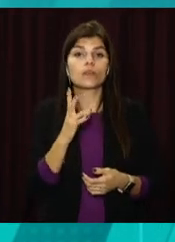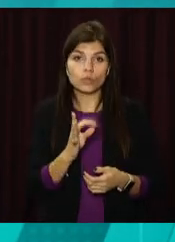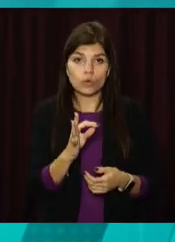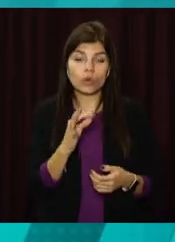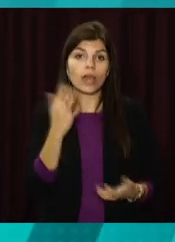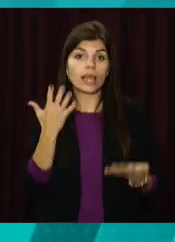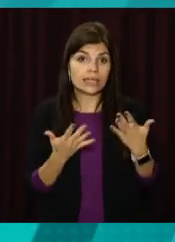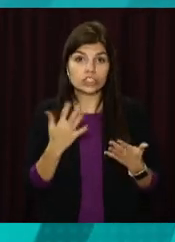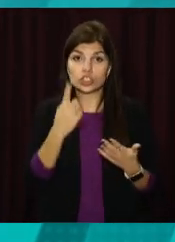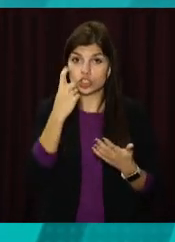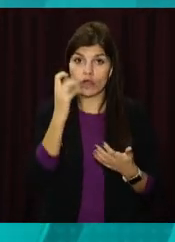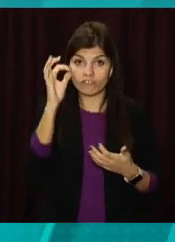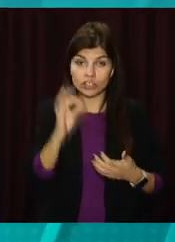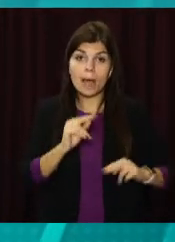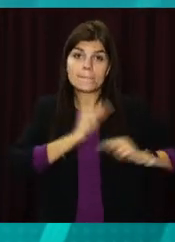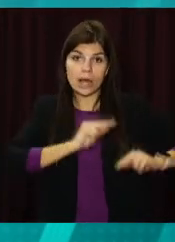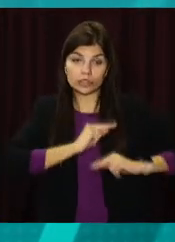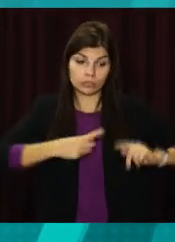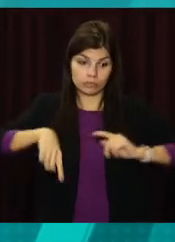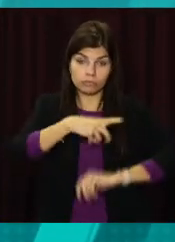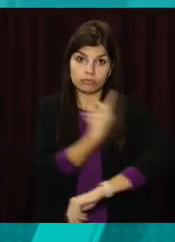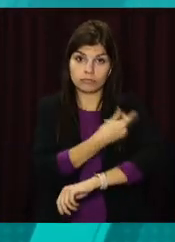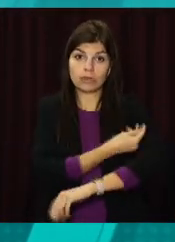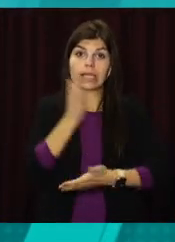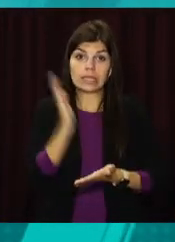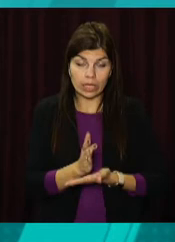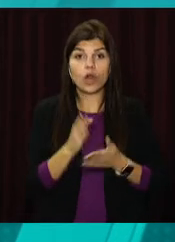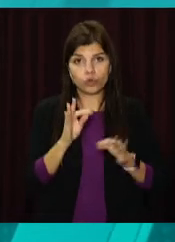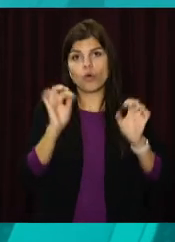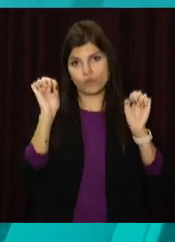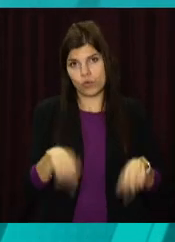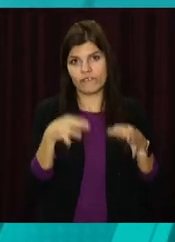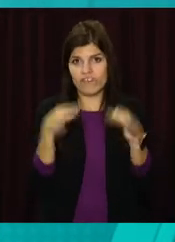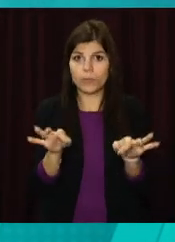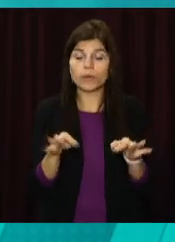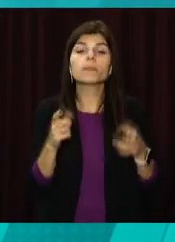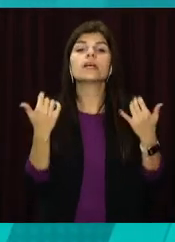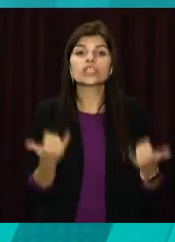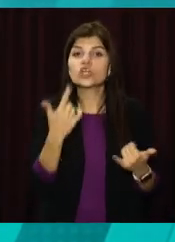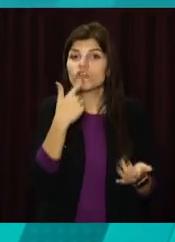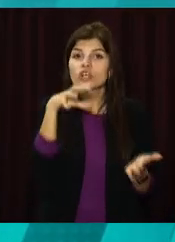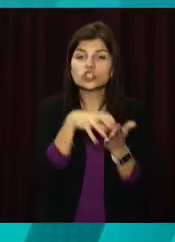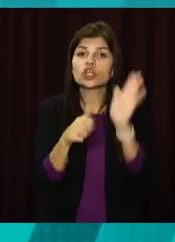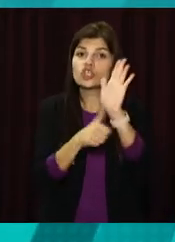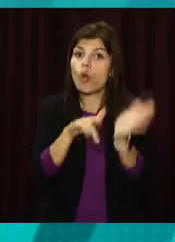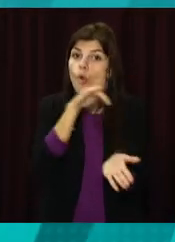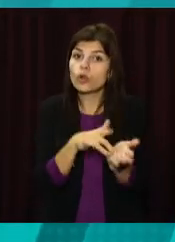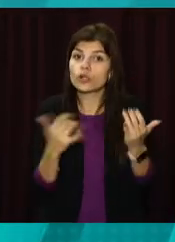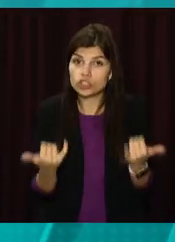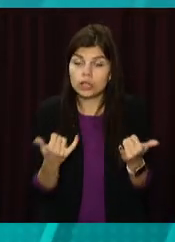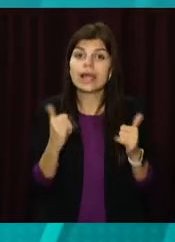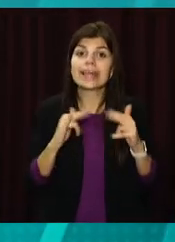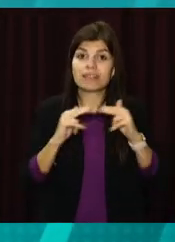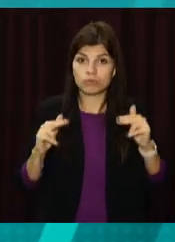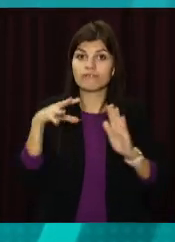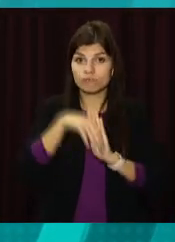не діятимуть, якщо 100% працівників та відвідувачів закладів вакциновані. Нагадаємо, зараз у червоній зоні 8